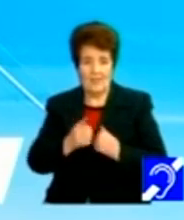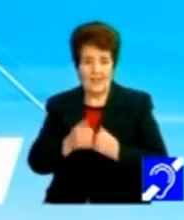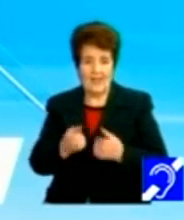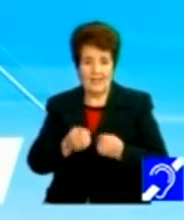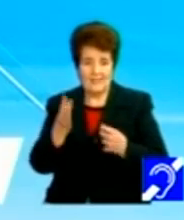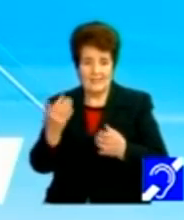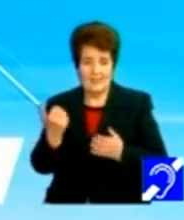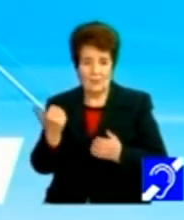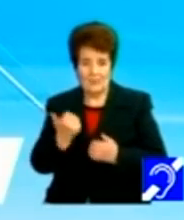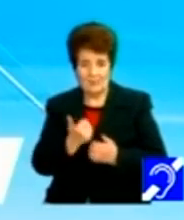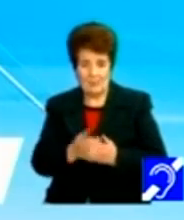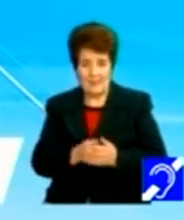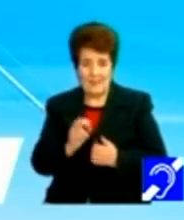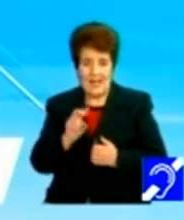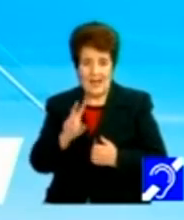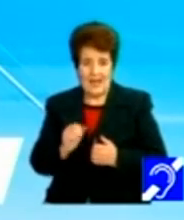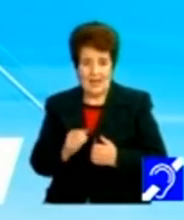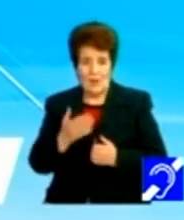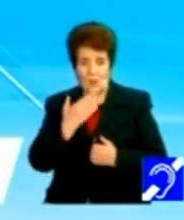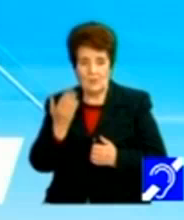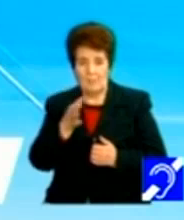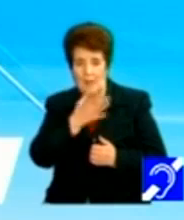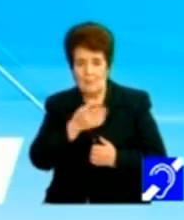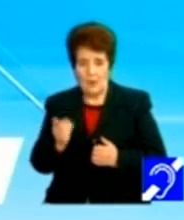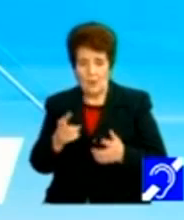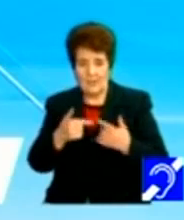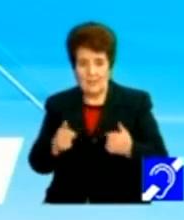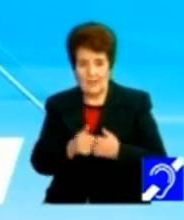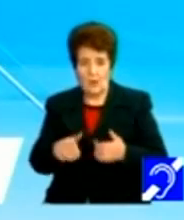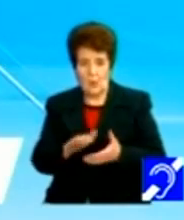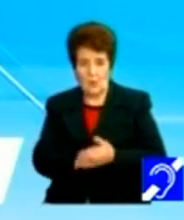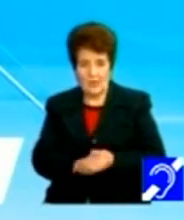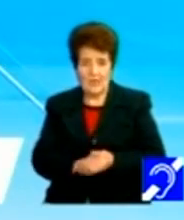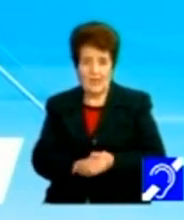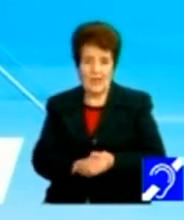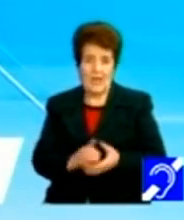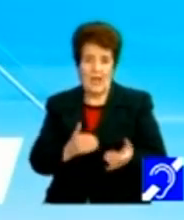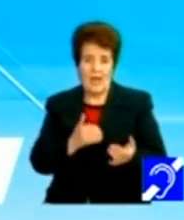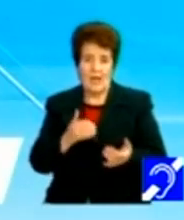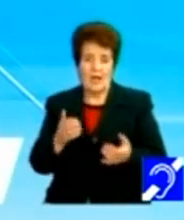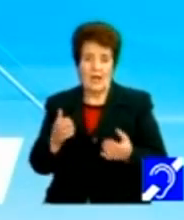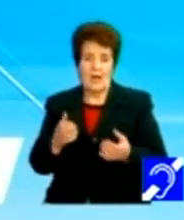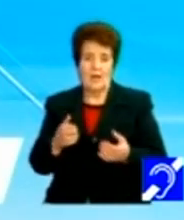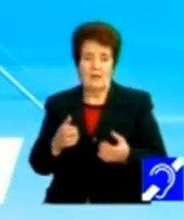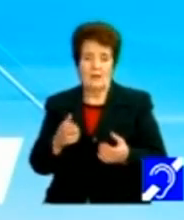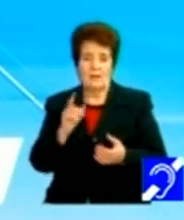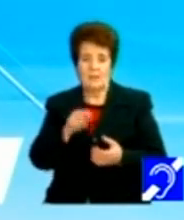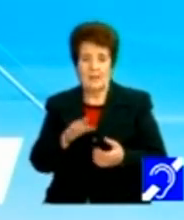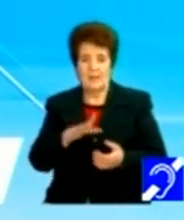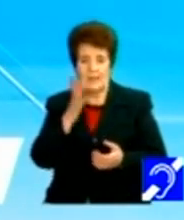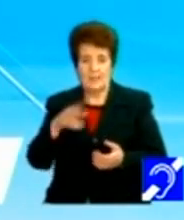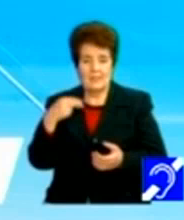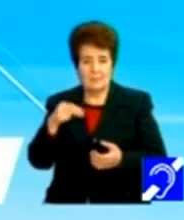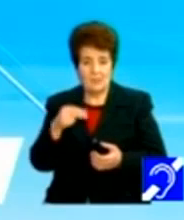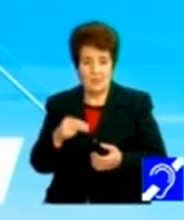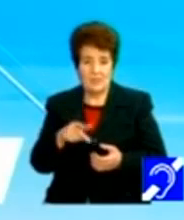sau săptămânal. Acum, în ultima perioadă, de când am format Mișcarea Unirea, dumnealui este președinte de onoare, mai puțin se implică și, din acest punct de vedere,